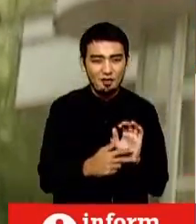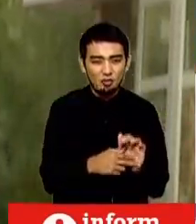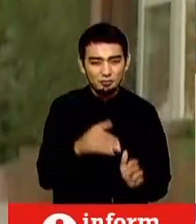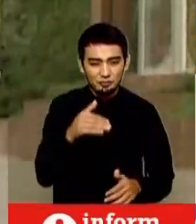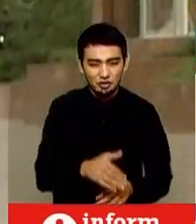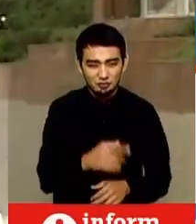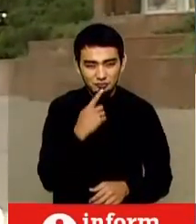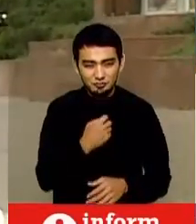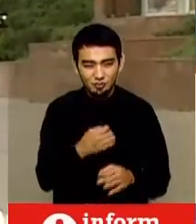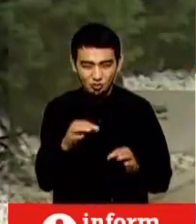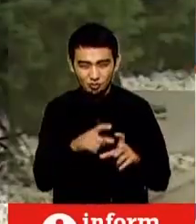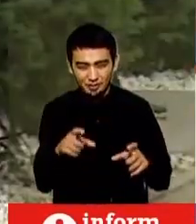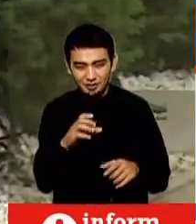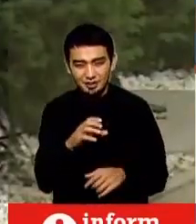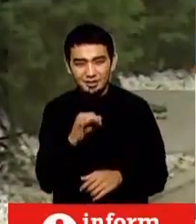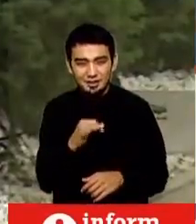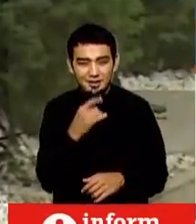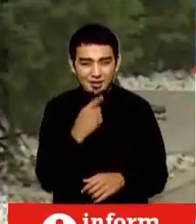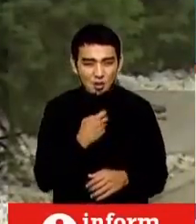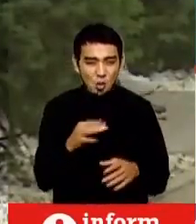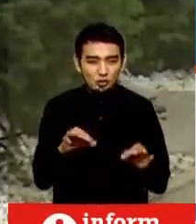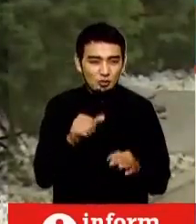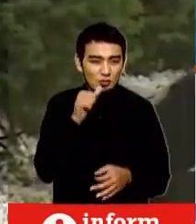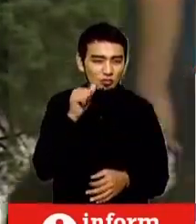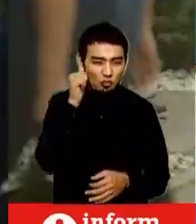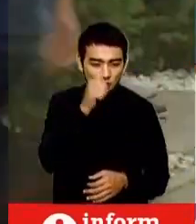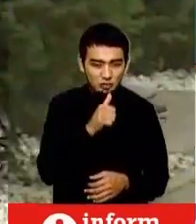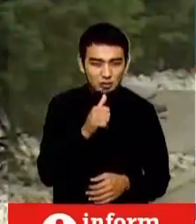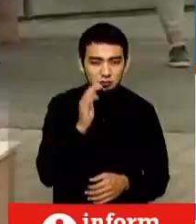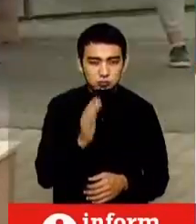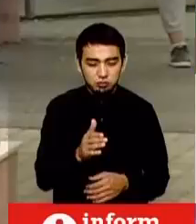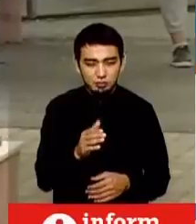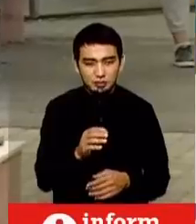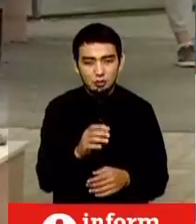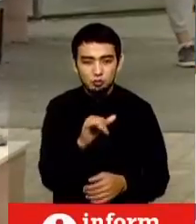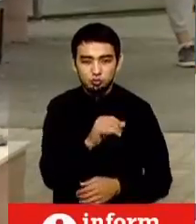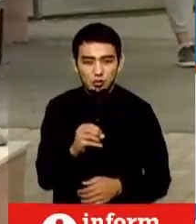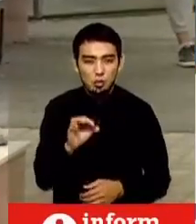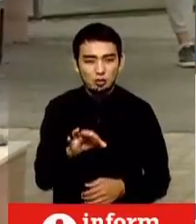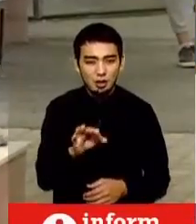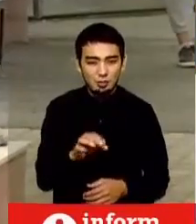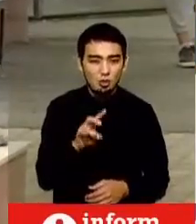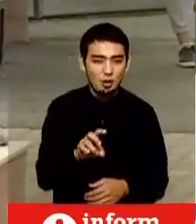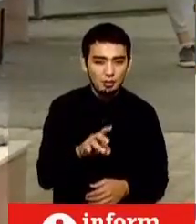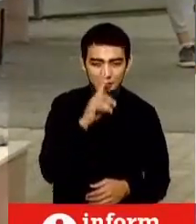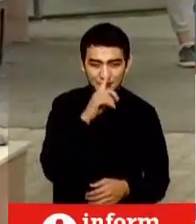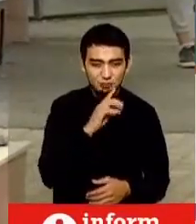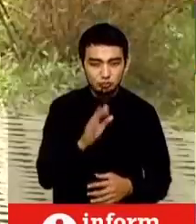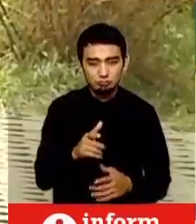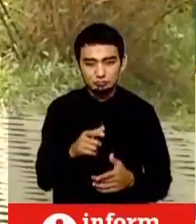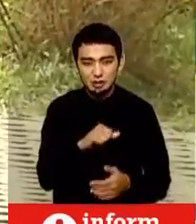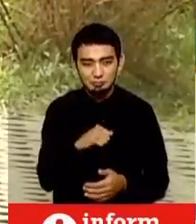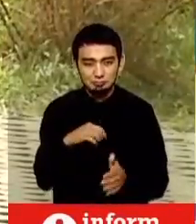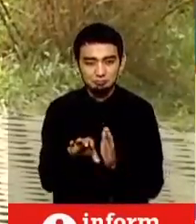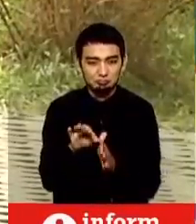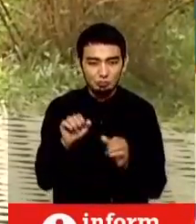срочников. Учебные квоты для призывников осени прошлого года будут распределять уже в октябре-ноябре. А сейчас